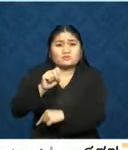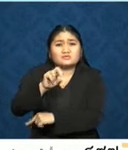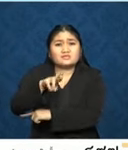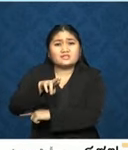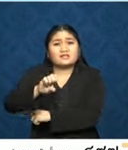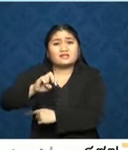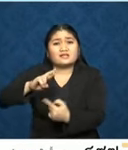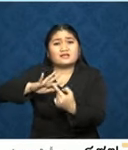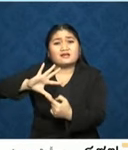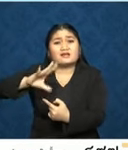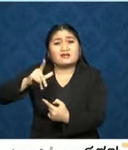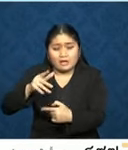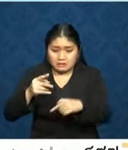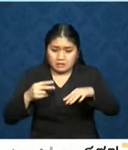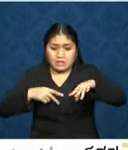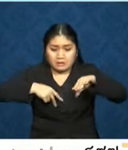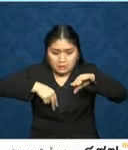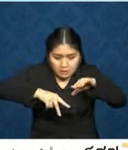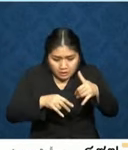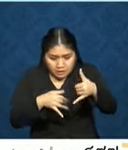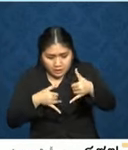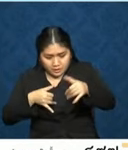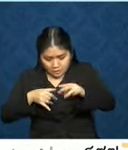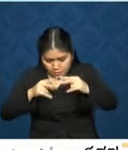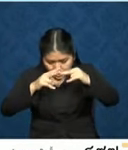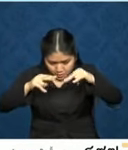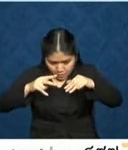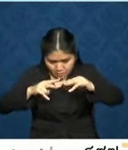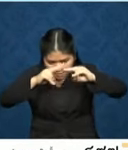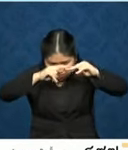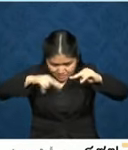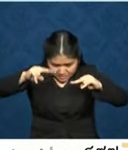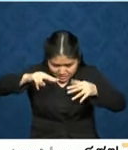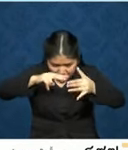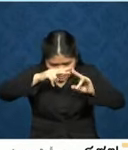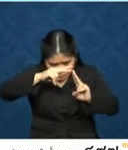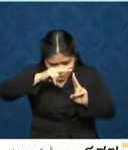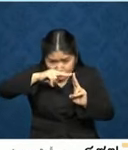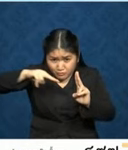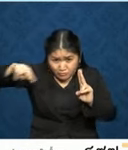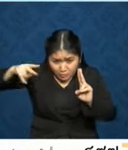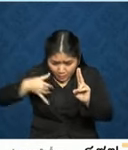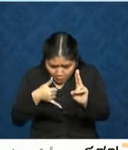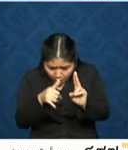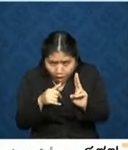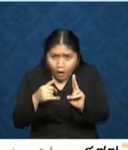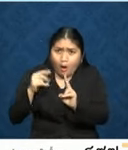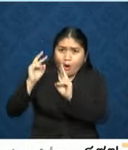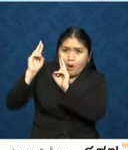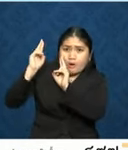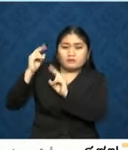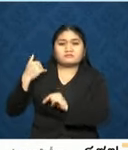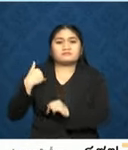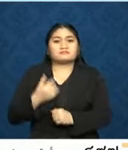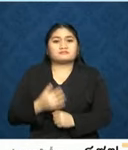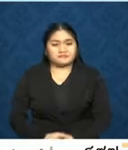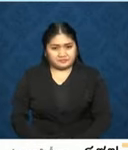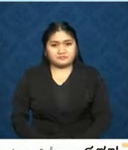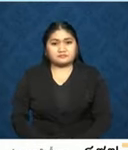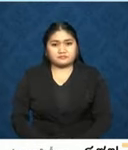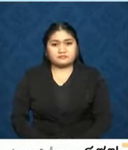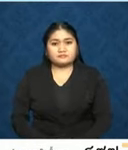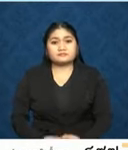น้อยค่ะเดินๆไปเนี่ยนะคะระแวงเหลือเกินค่ะจะโดนศีรษะแล้วค่ะเรื่องถัดมานะคะ